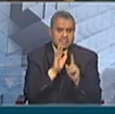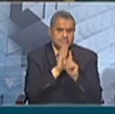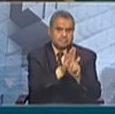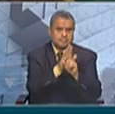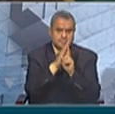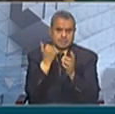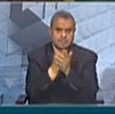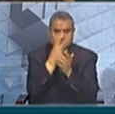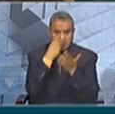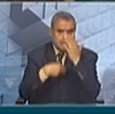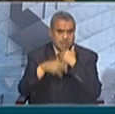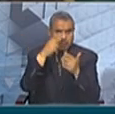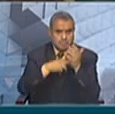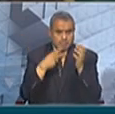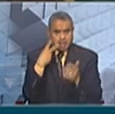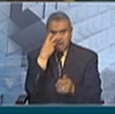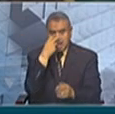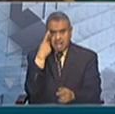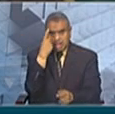للقرار